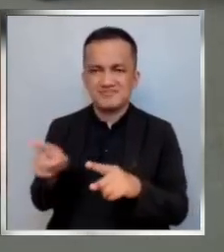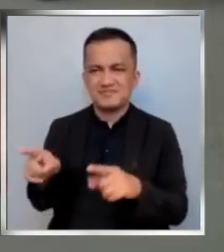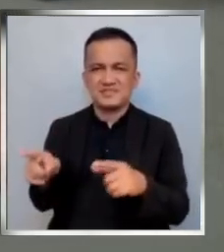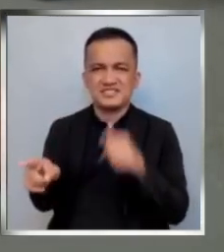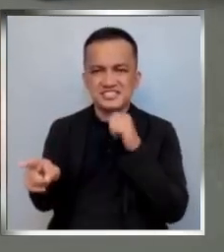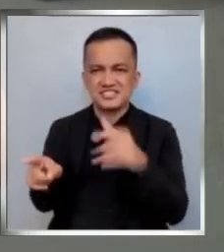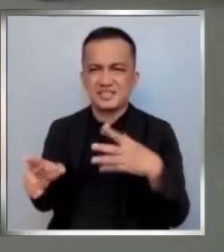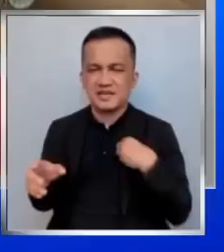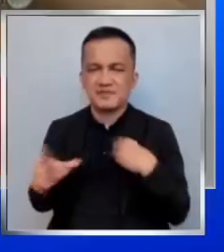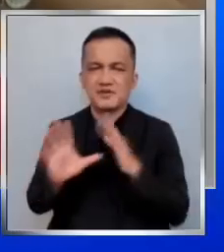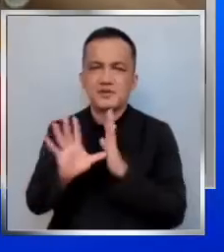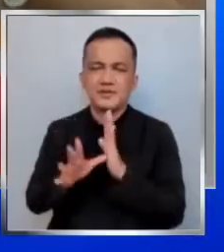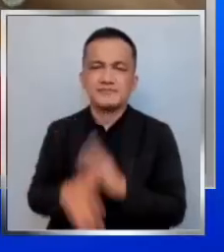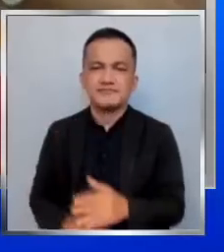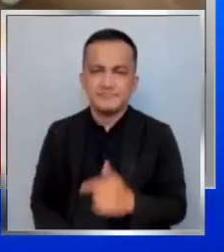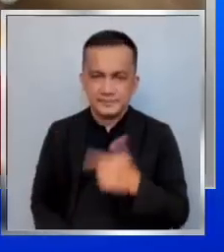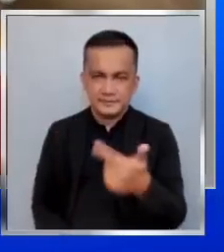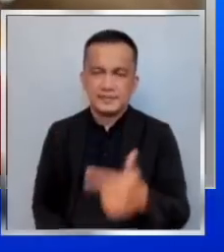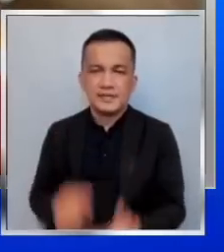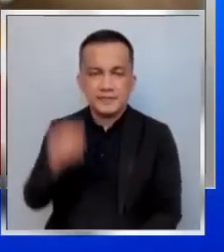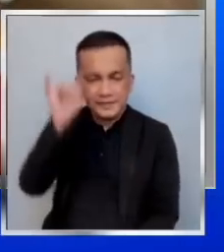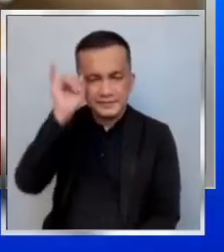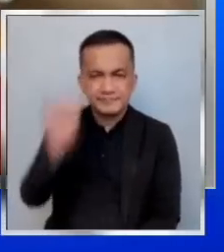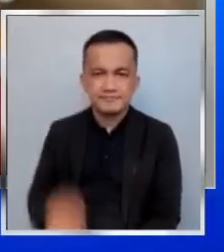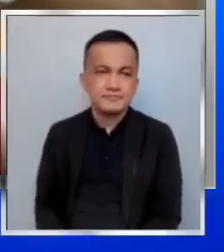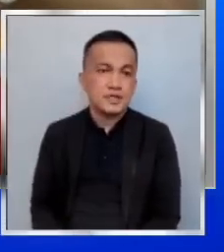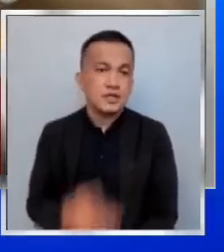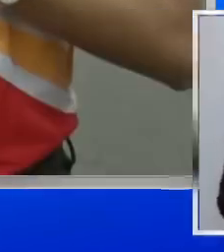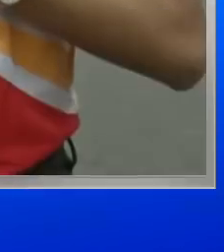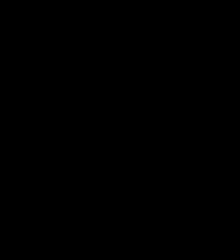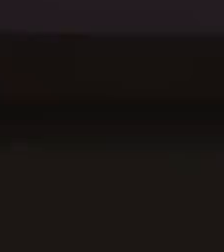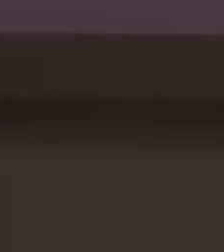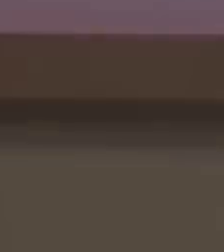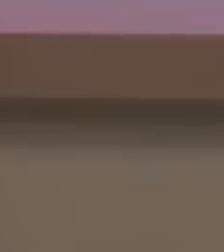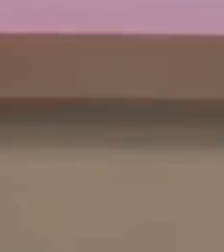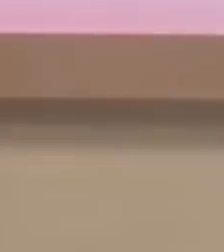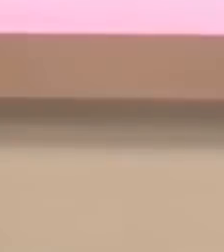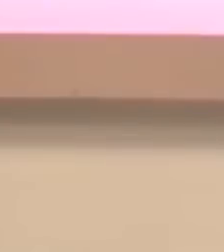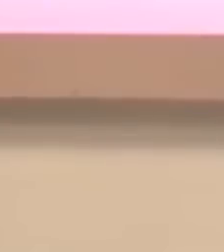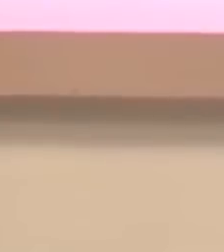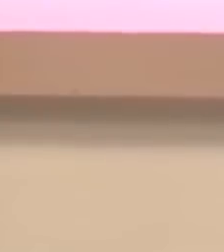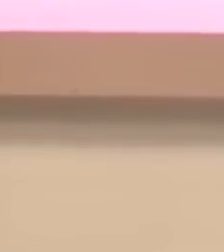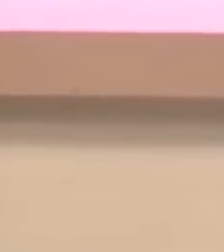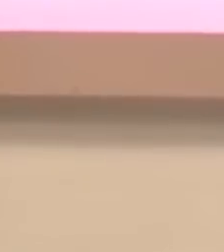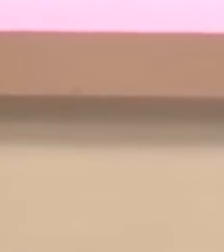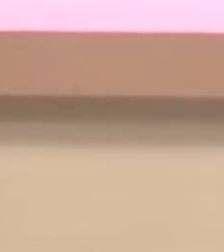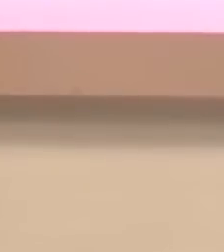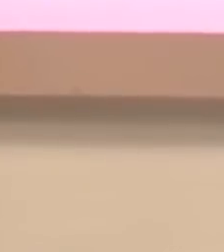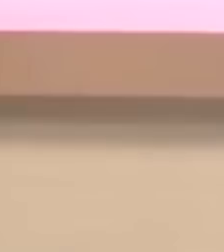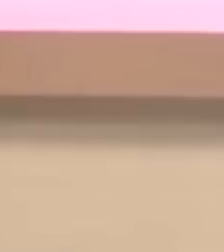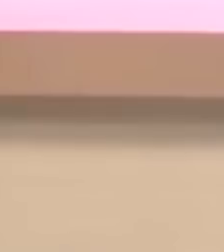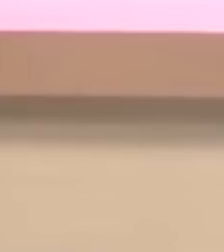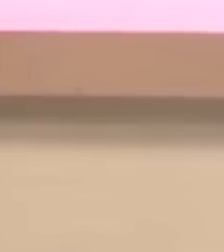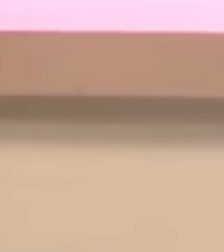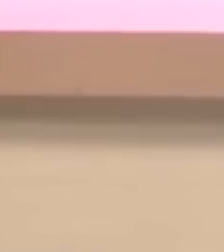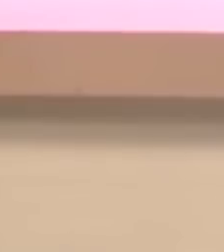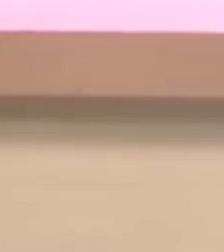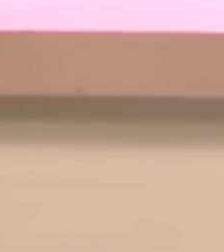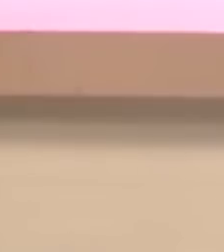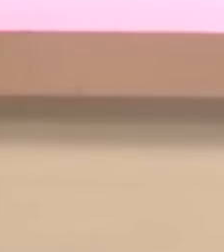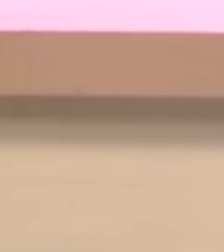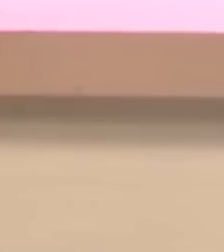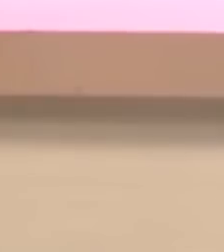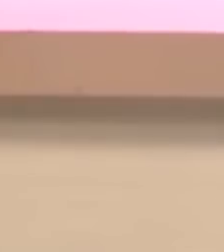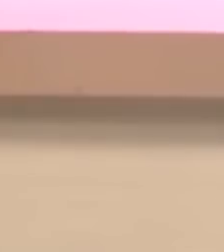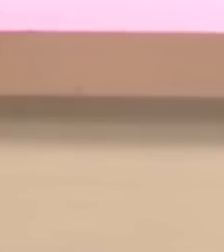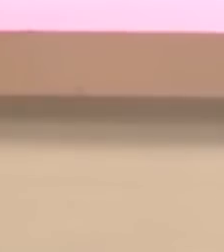COMELEC. Ivan? Maraming salamat, Bon Aquino. Magat ng balita mga kapuso, kahit ano pa man ang